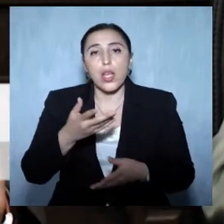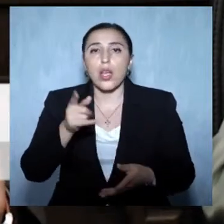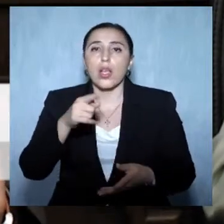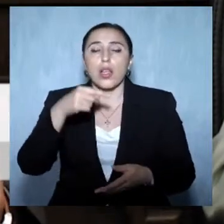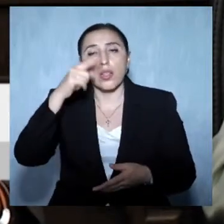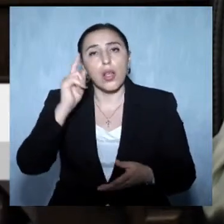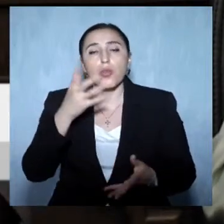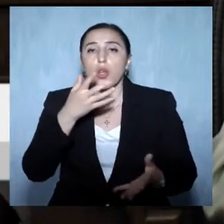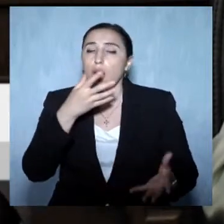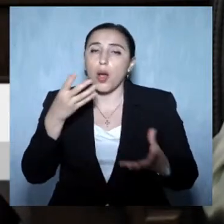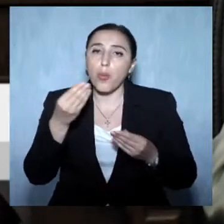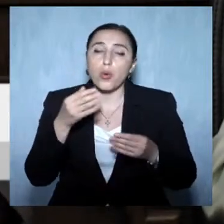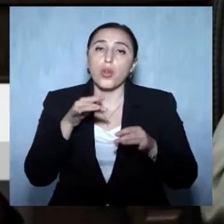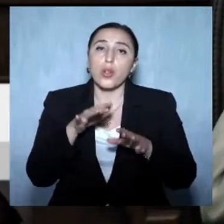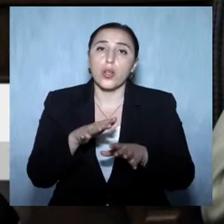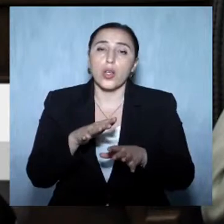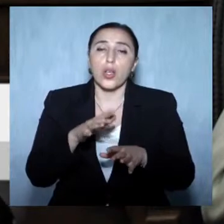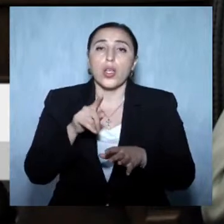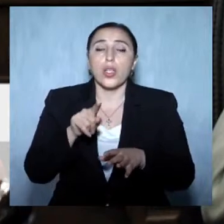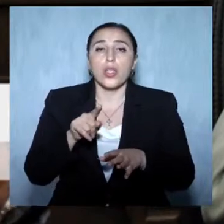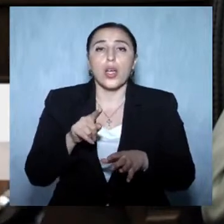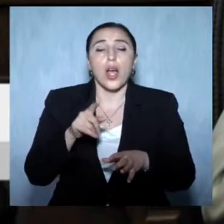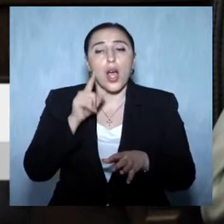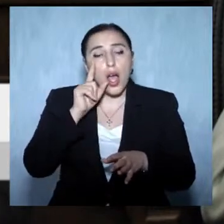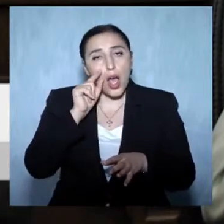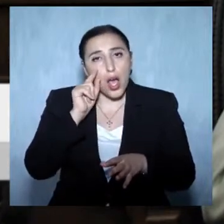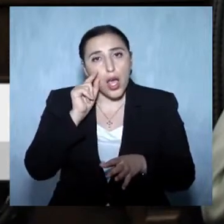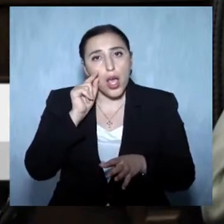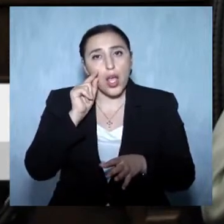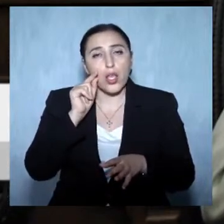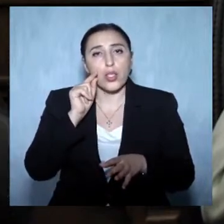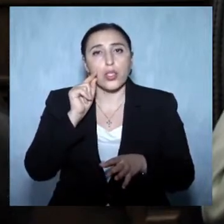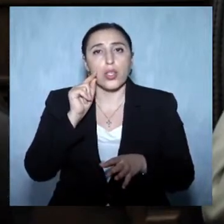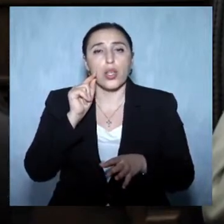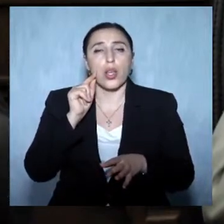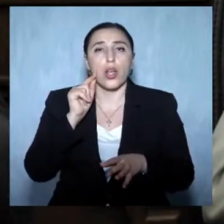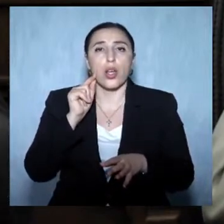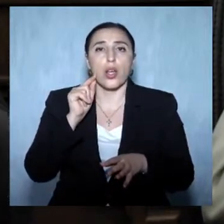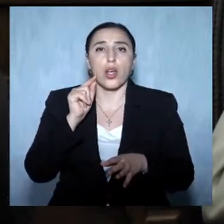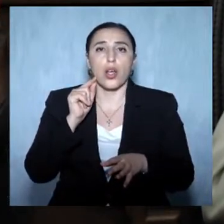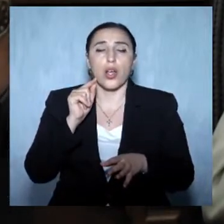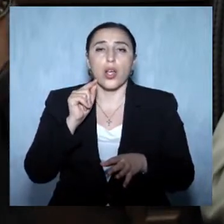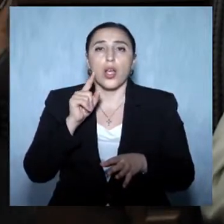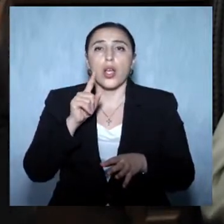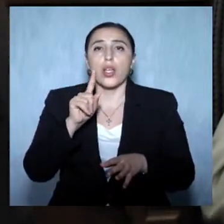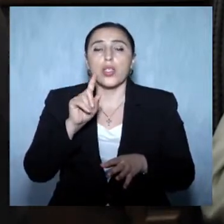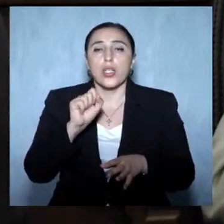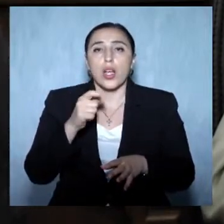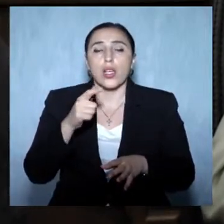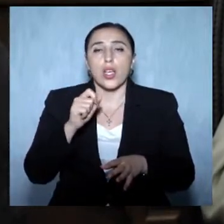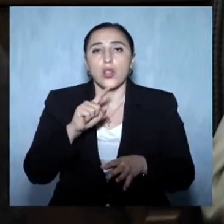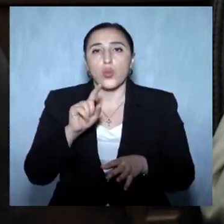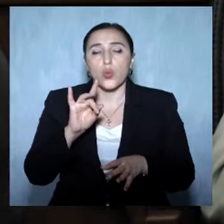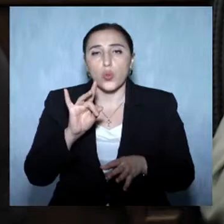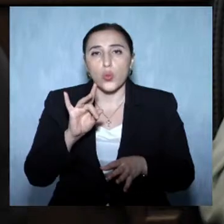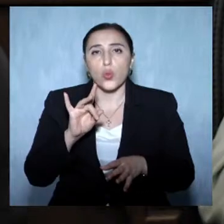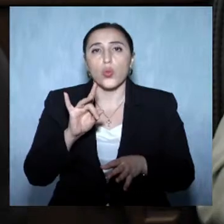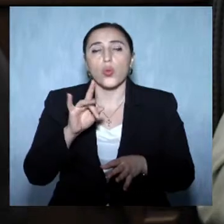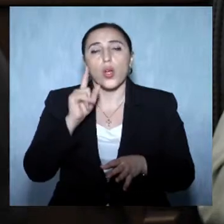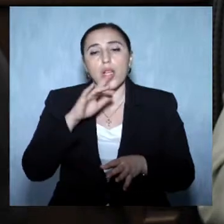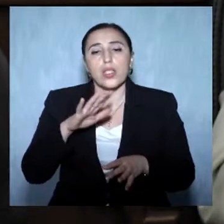գործողություններ են, դրանք չեմ վերաբերվում Հայաստան դեպի զանգեզուրիս, դեպի Հայաստանի